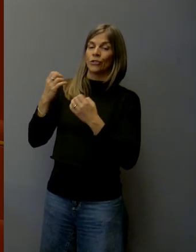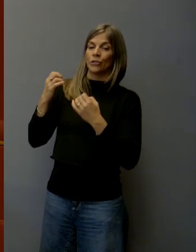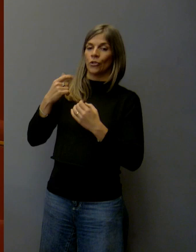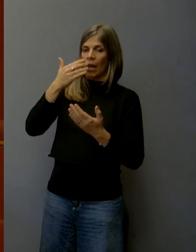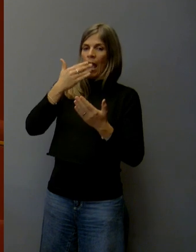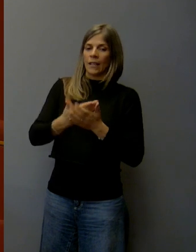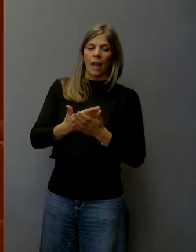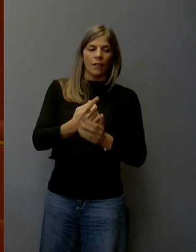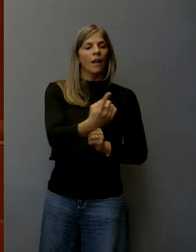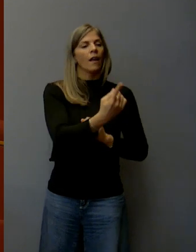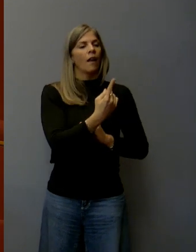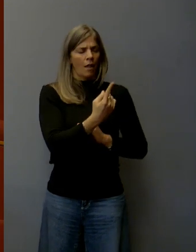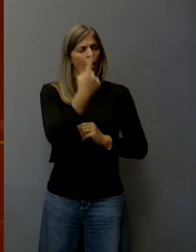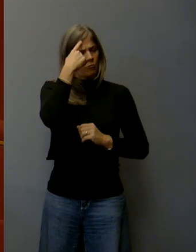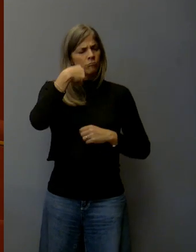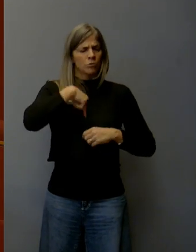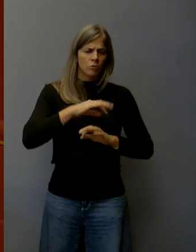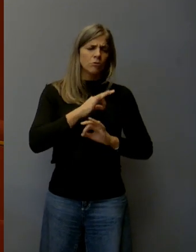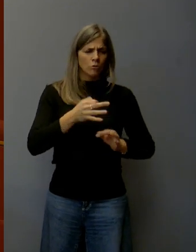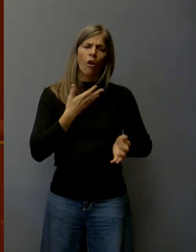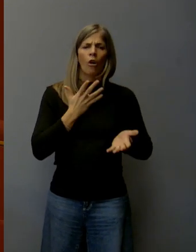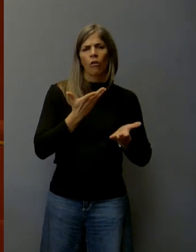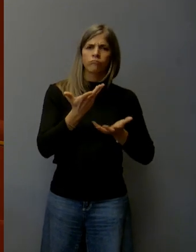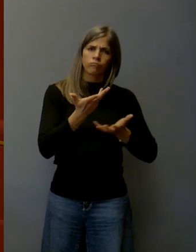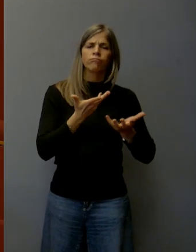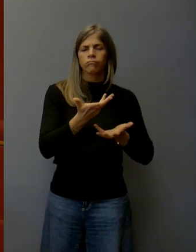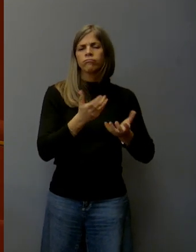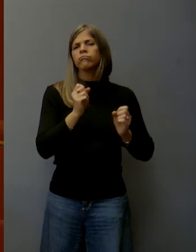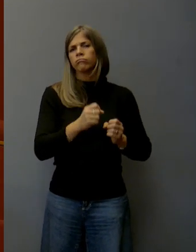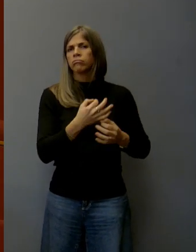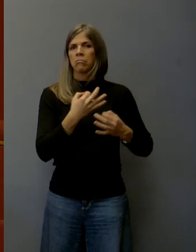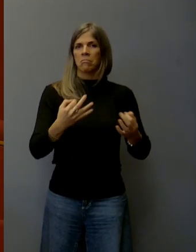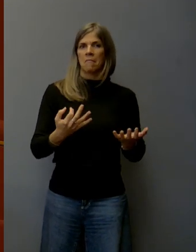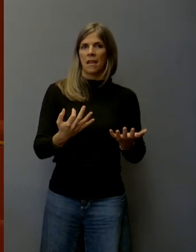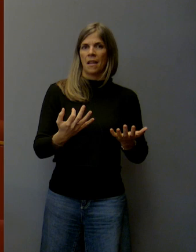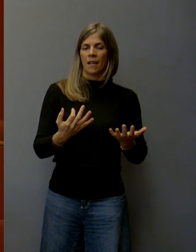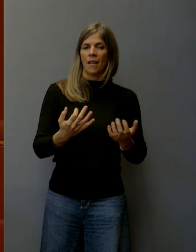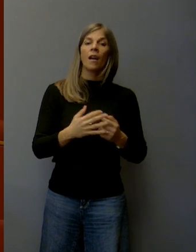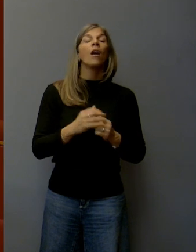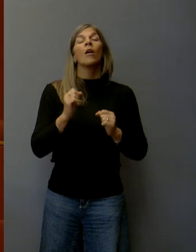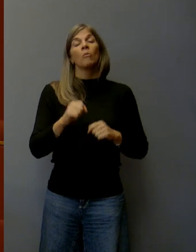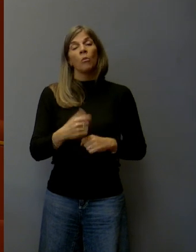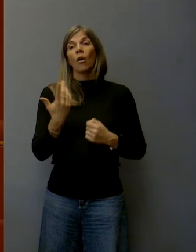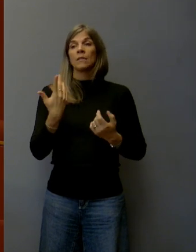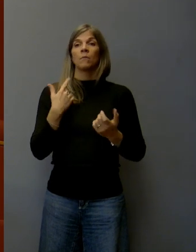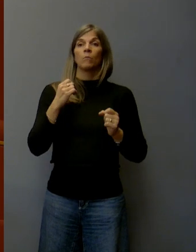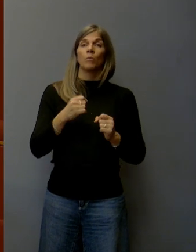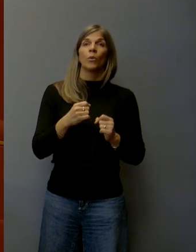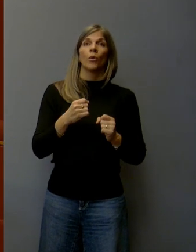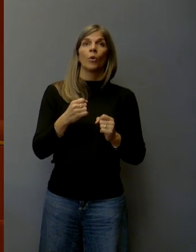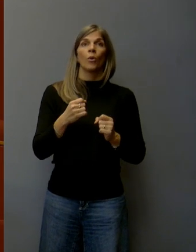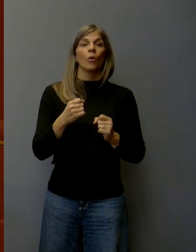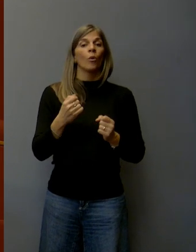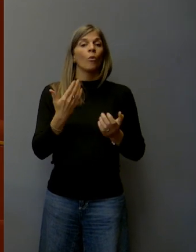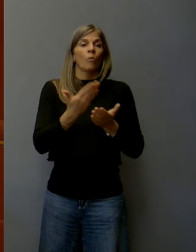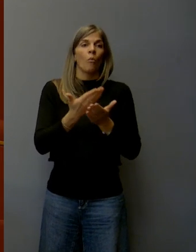al meglio a quelle che sono le esigenze delle persone che si trovano davanti così come quella anche di fare delle scelte E tengano conto